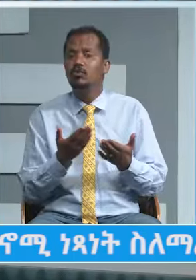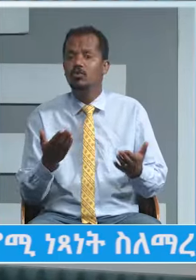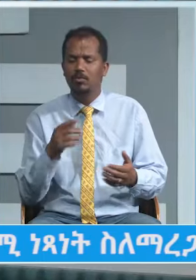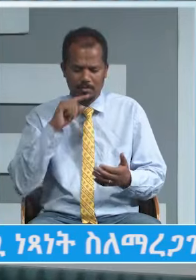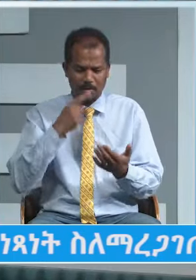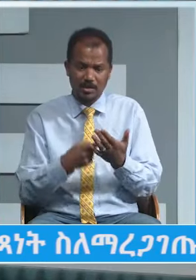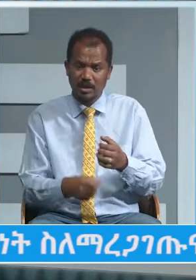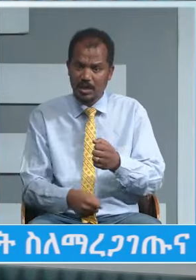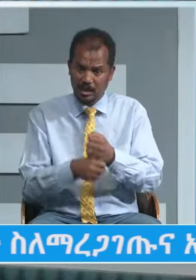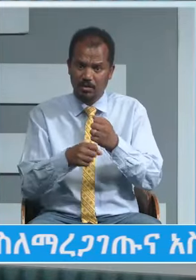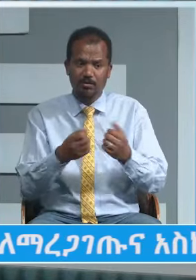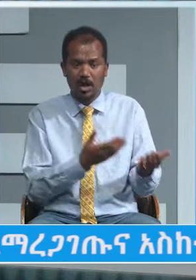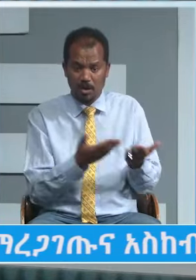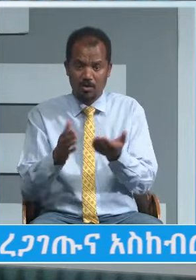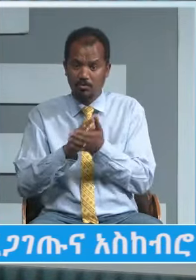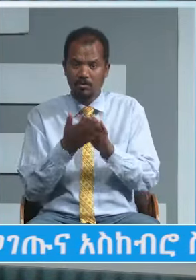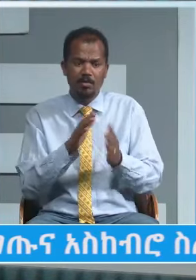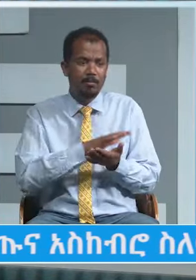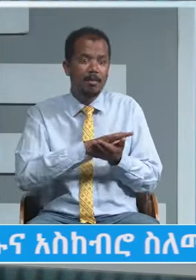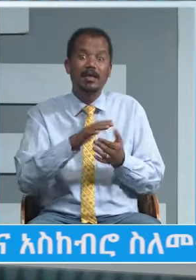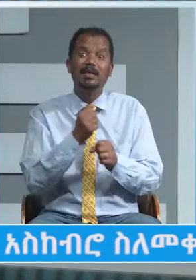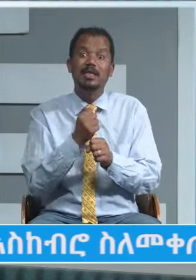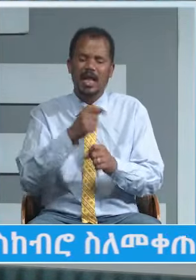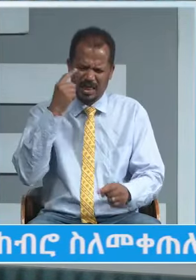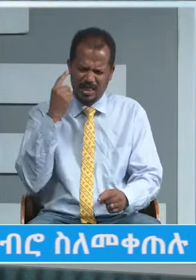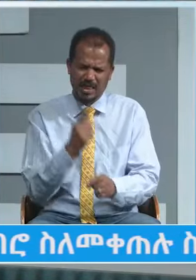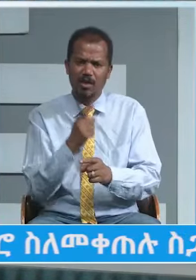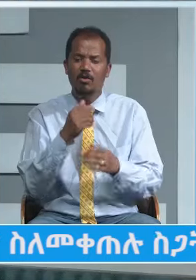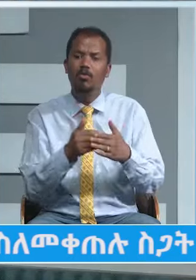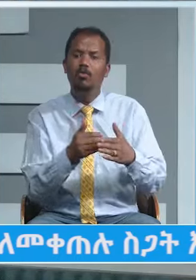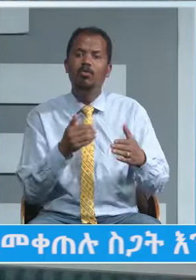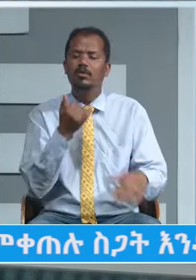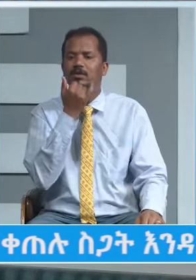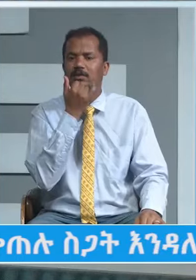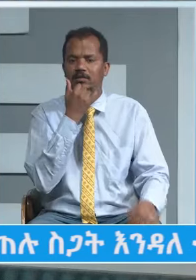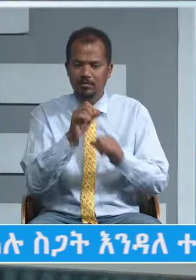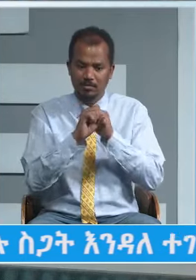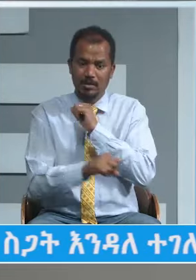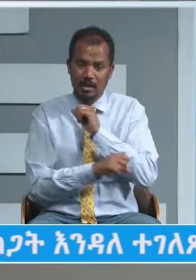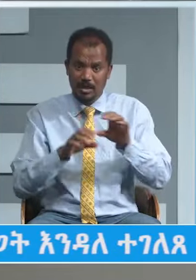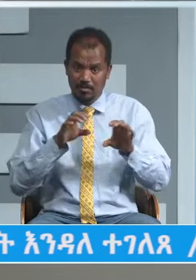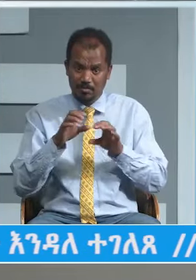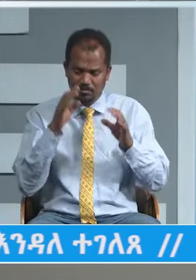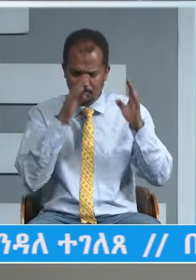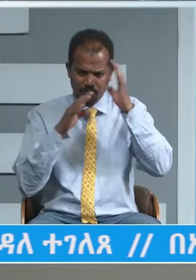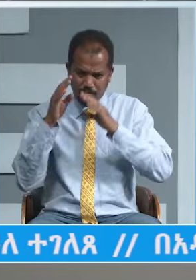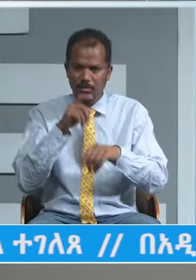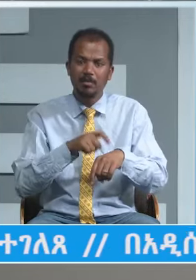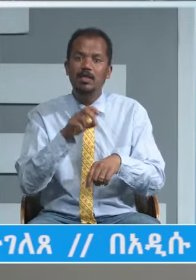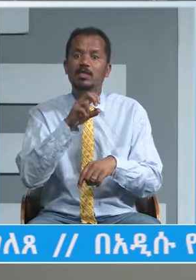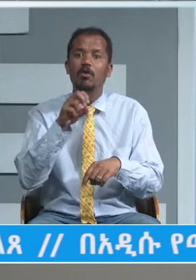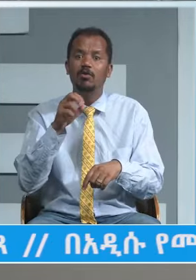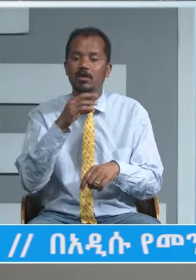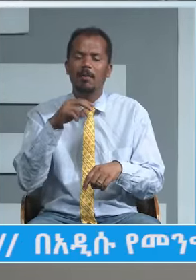ያላቸው ጉዳዮች በማስረጃ ተደግፈው የቀረቡ ሲሆን በማጣራት ስራው የተረጋገጡትን ጉድለቶች፣ ጥፋቶች መሰረት በማድረግ